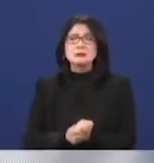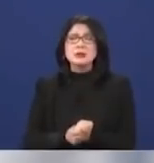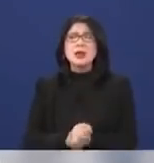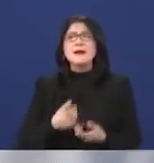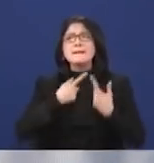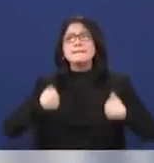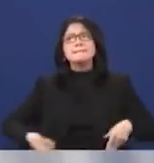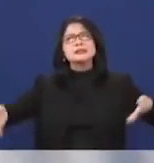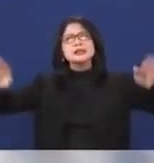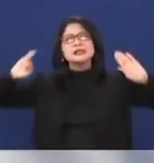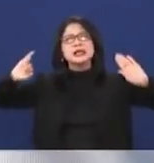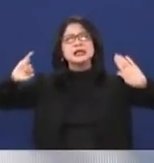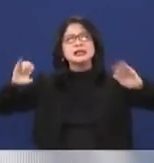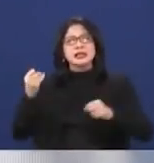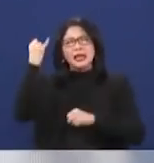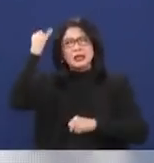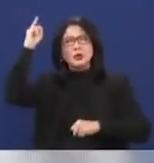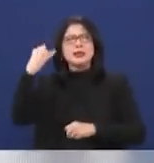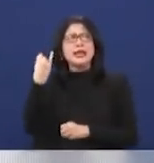Pancasila adalah ideologi final.